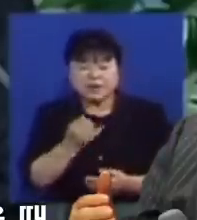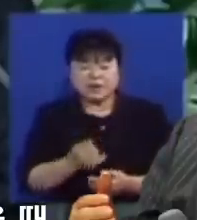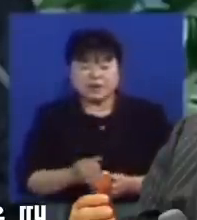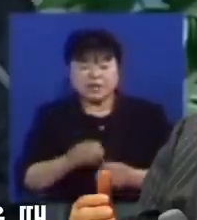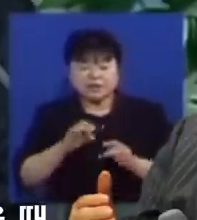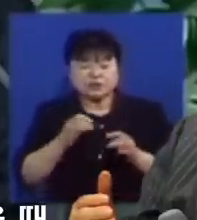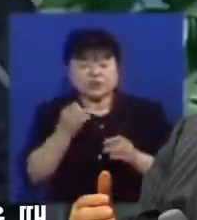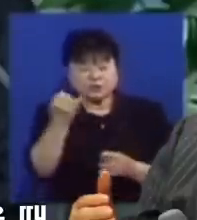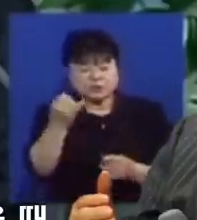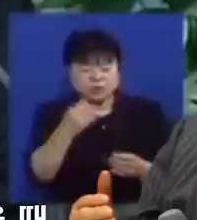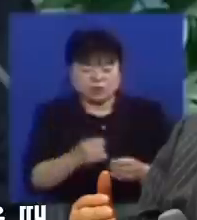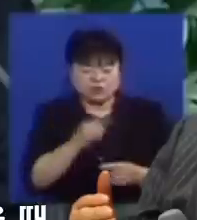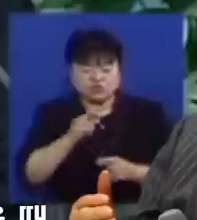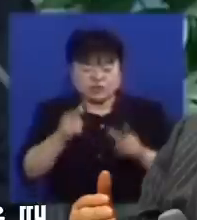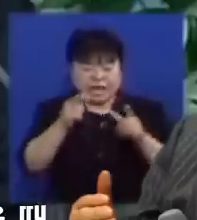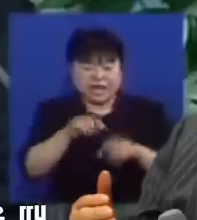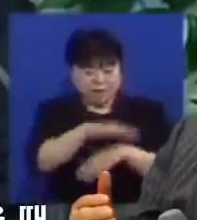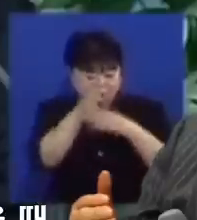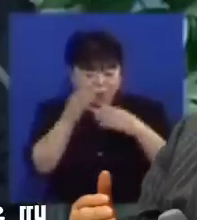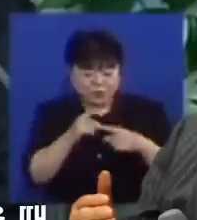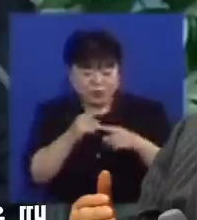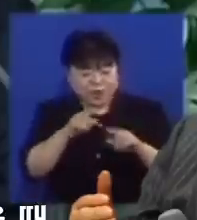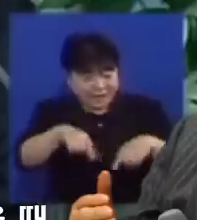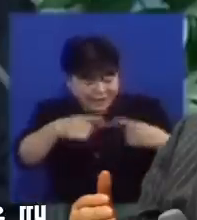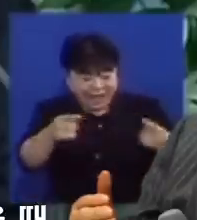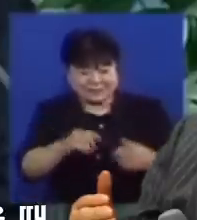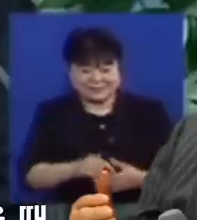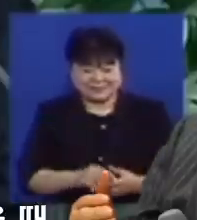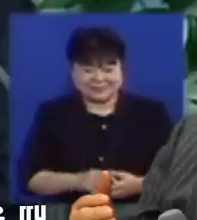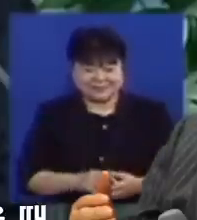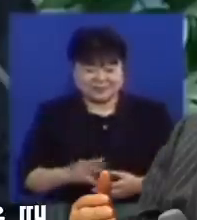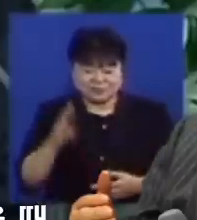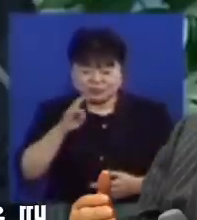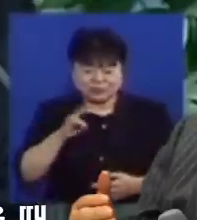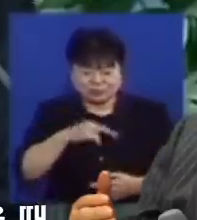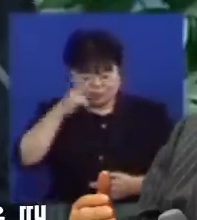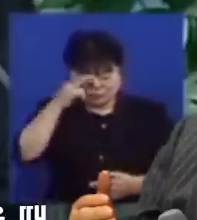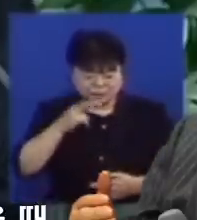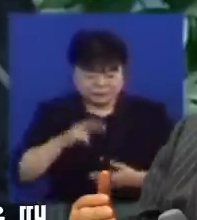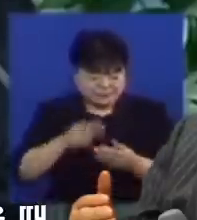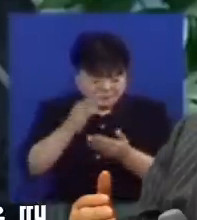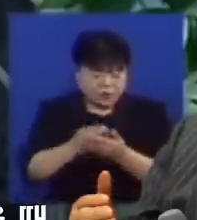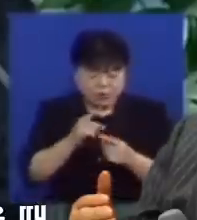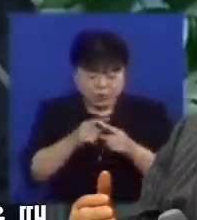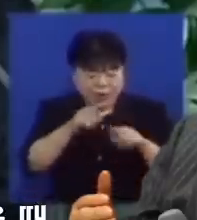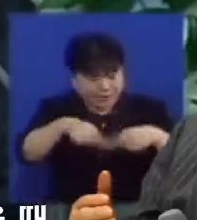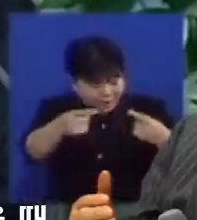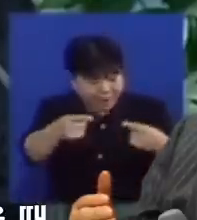되겠습니다. 오늘 주일날부터 모두 다 우리 직업 그만두고 교회에 출석하겠습니다.